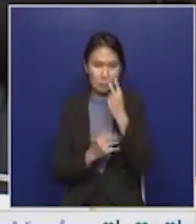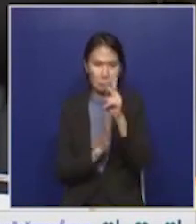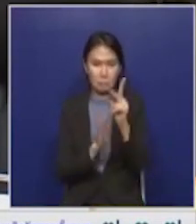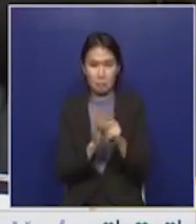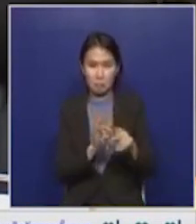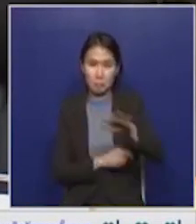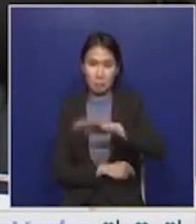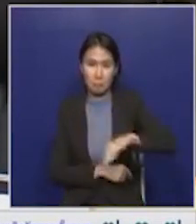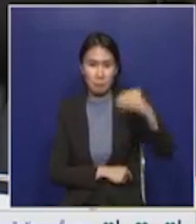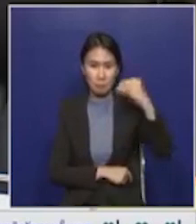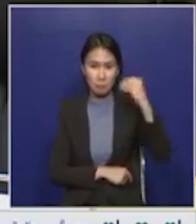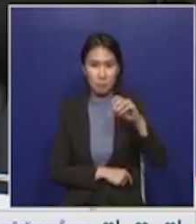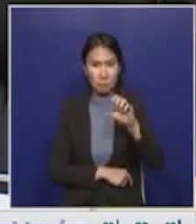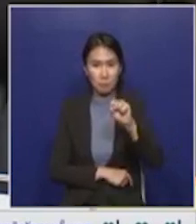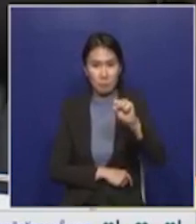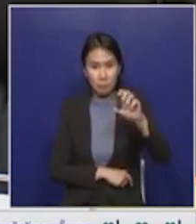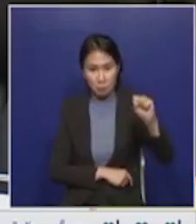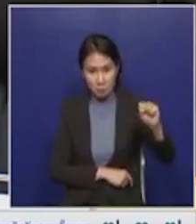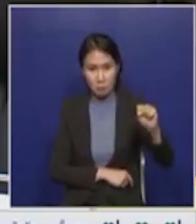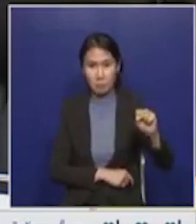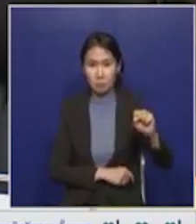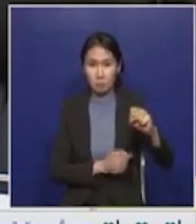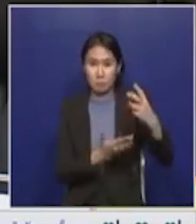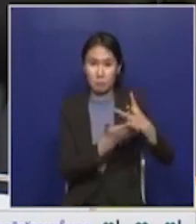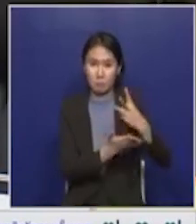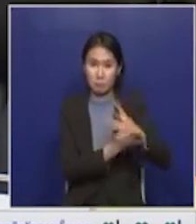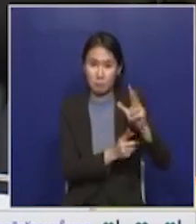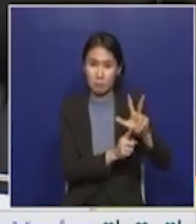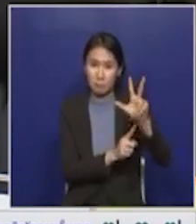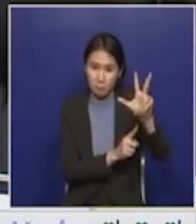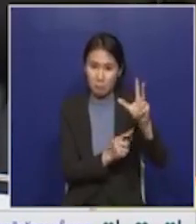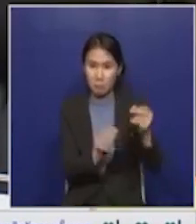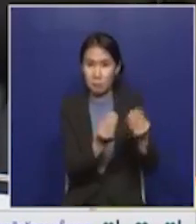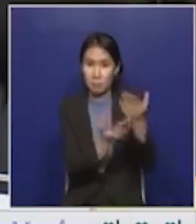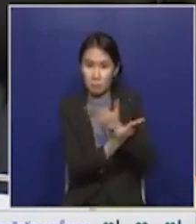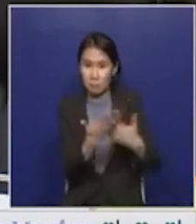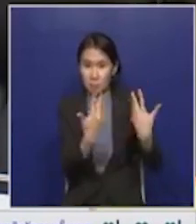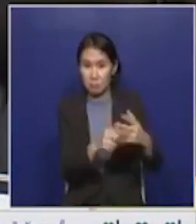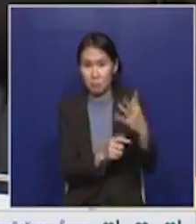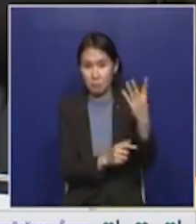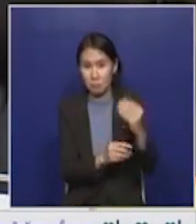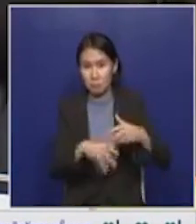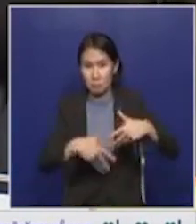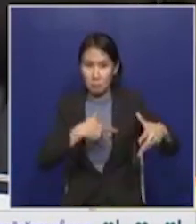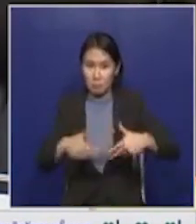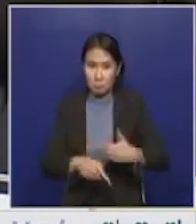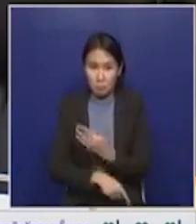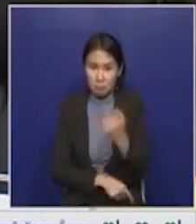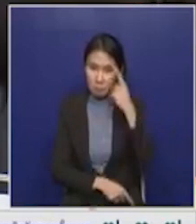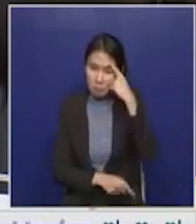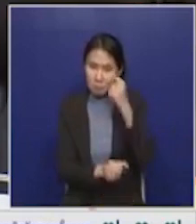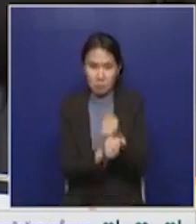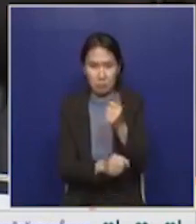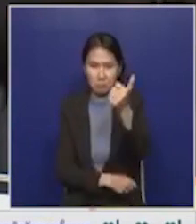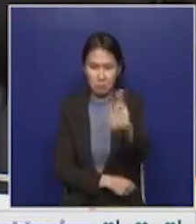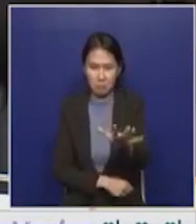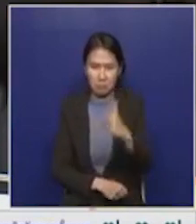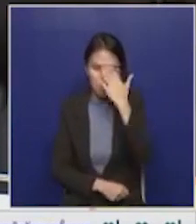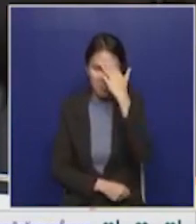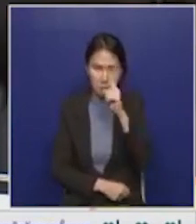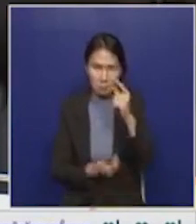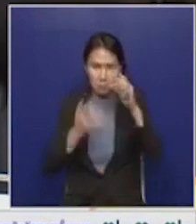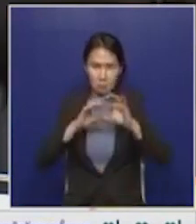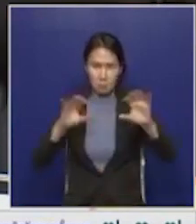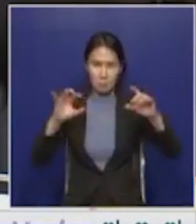ที่ผ่านสส 3วาระแล้วก็พี่นากรรมาธิการแล้วไปกันกองละเอียดจากองค์กรชนไม่สามารถเกิดขึ้นได้เลยเพราะ